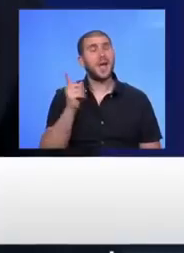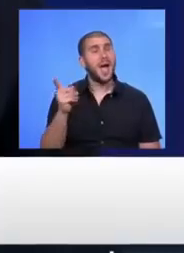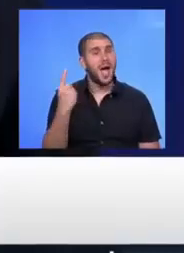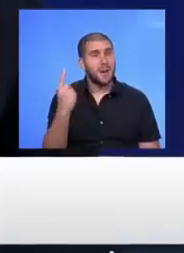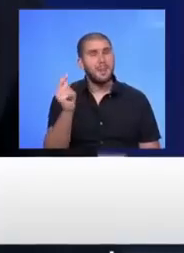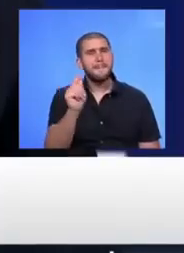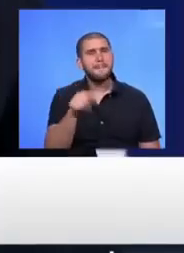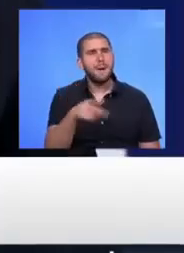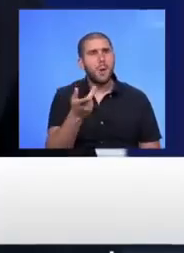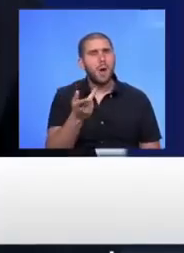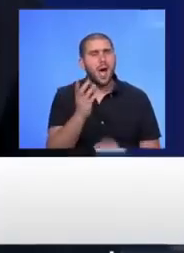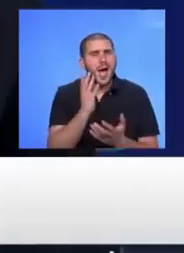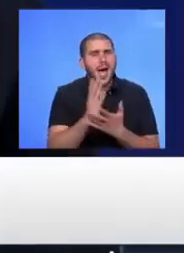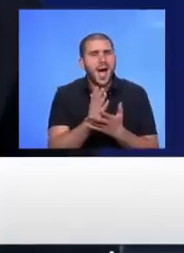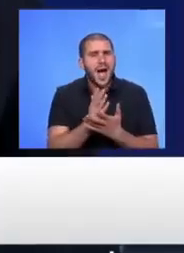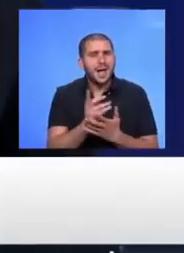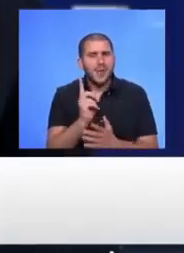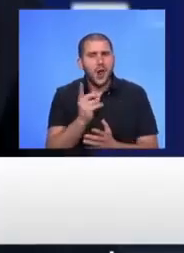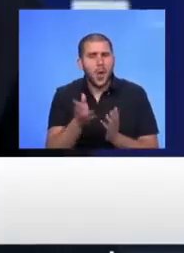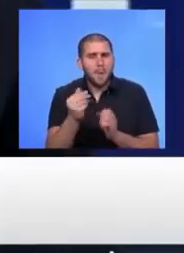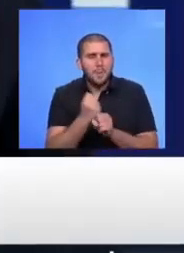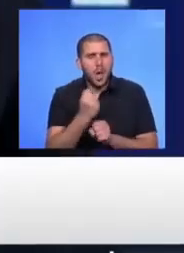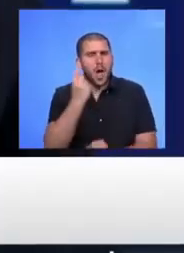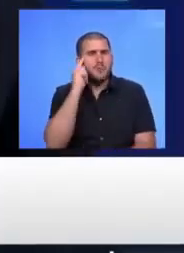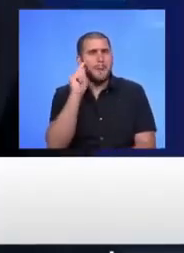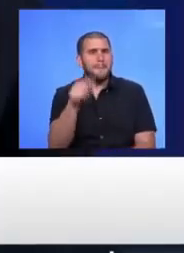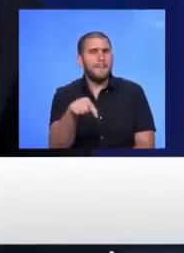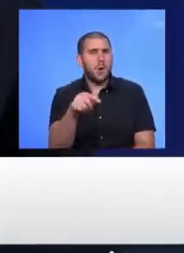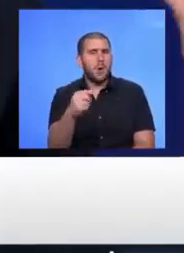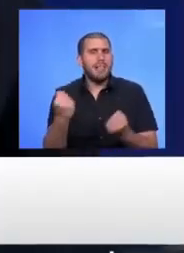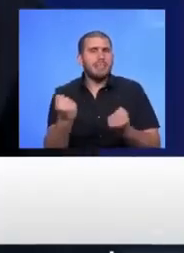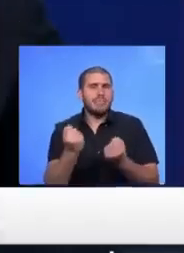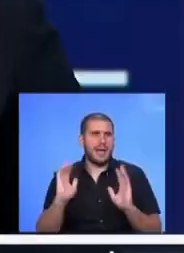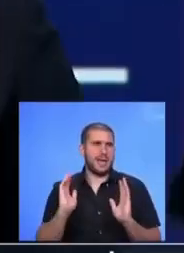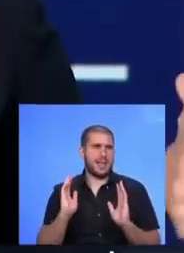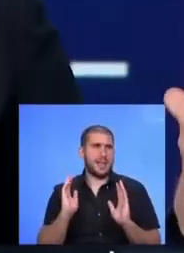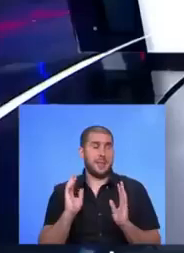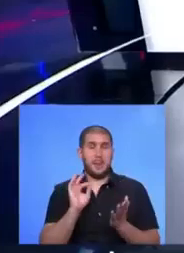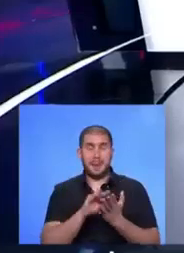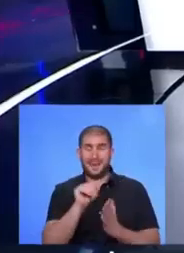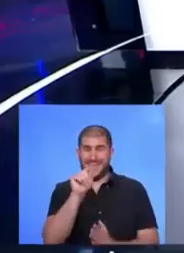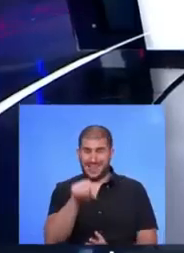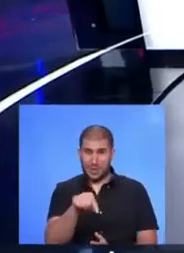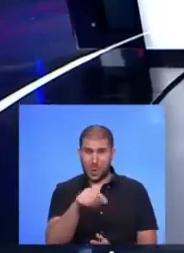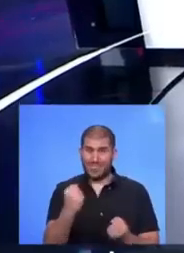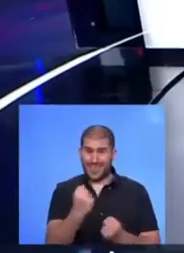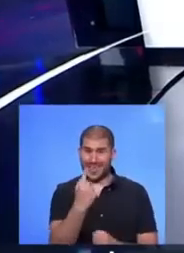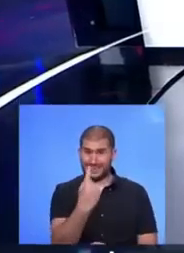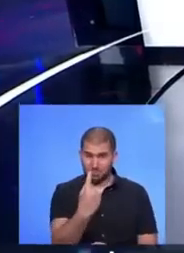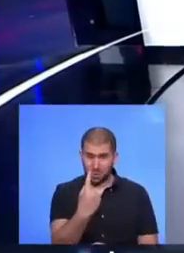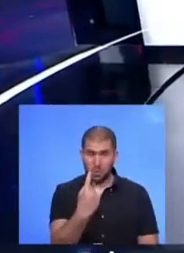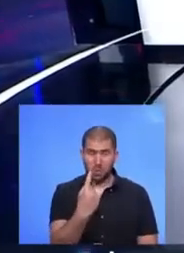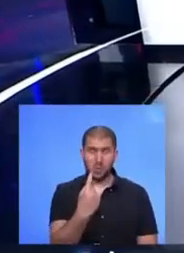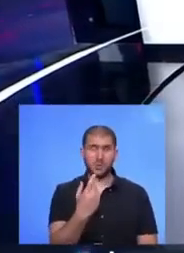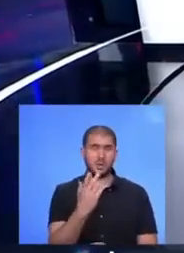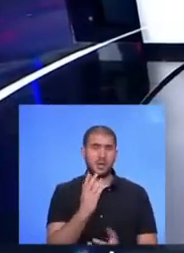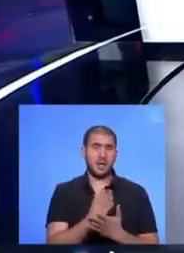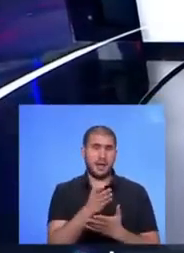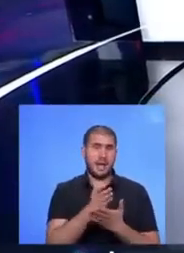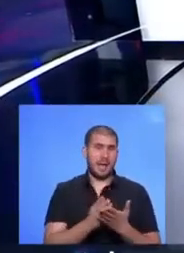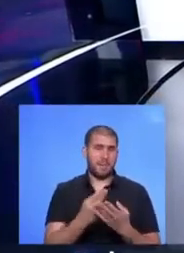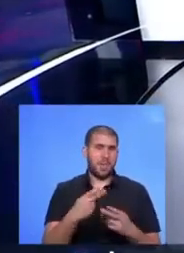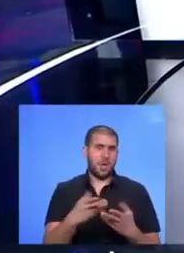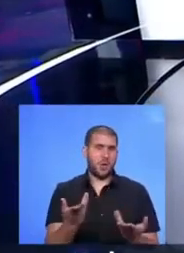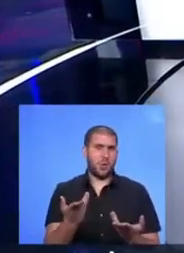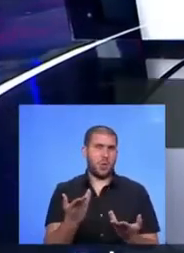באו, עד שהם לא יצאו לפעולה, הם חשבו שהם באו לעוד תרגיל. נכון. כשהם הגיעו לתרגיל, ולכן חברים, חלקם לפחות לא יכלו